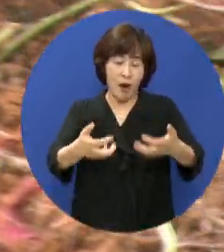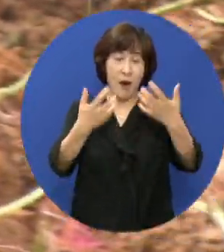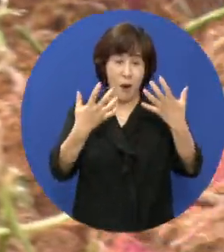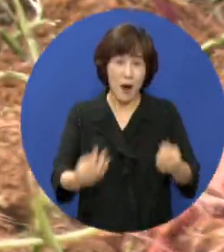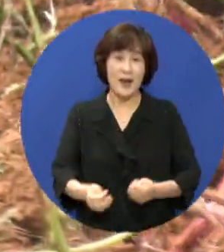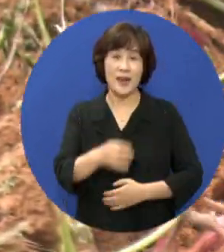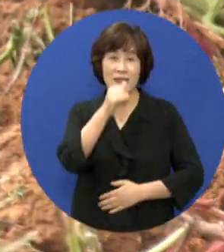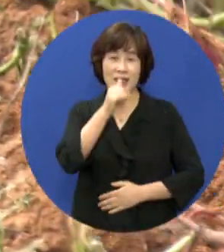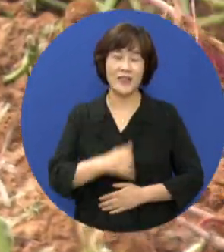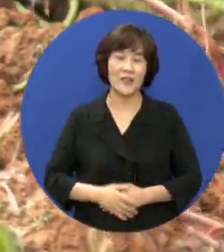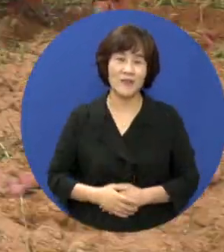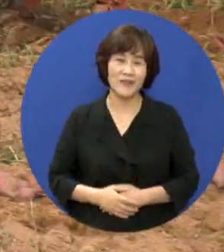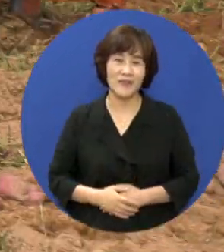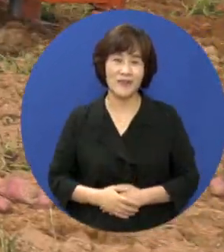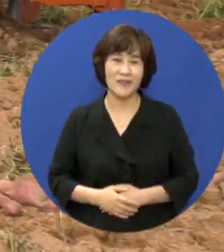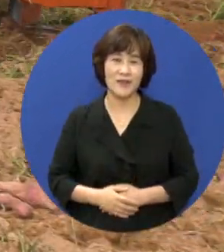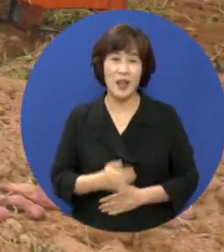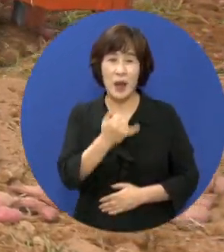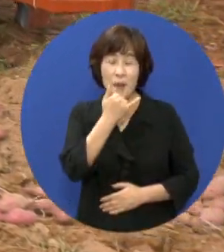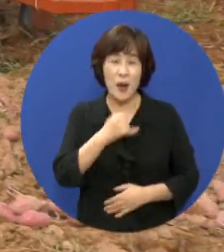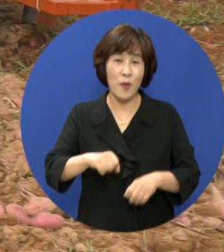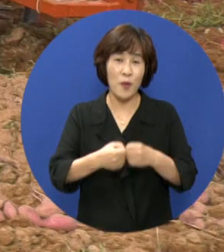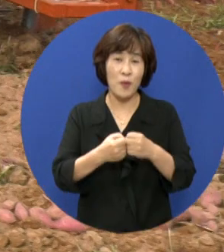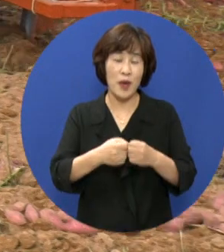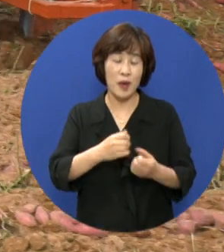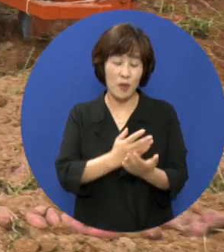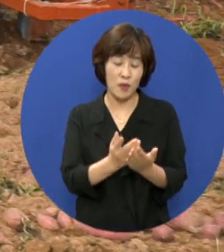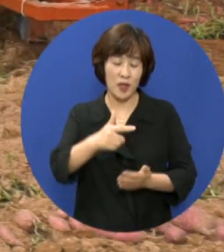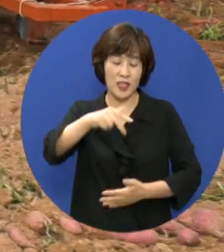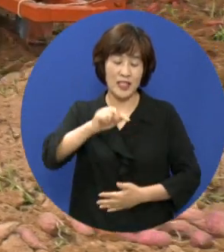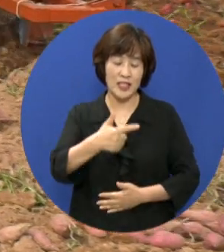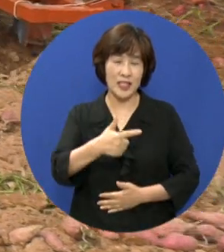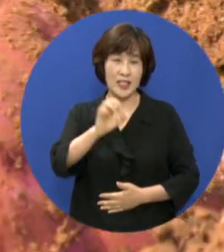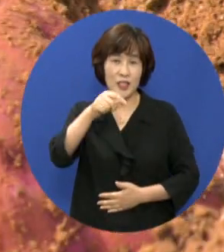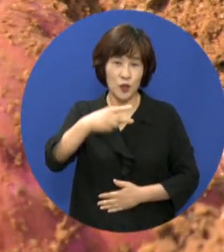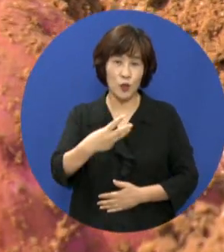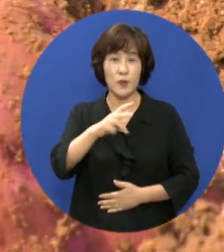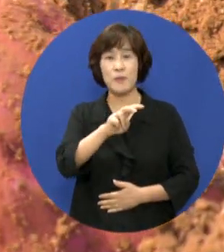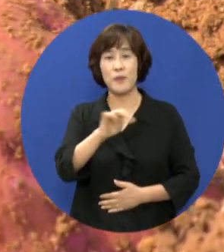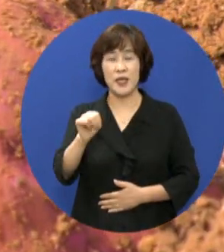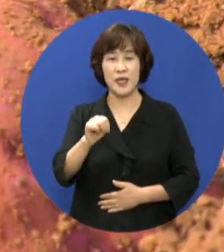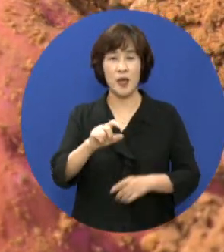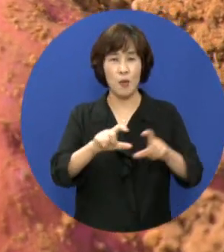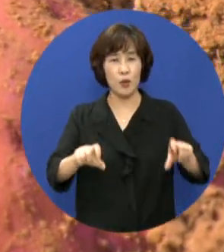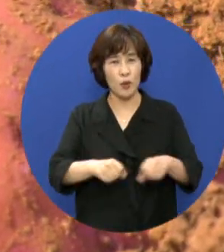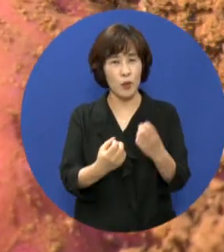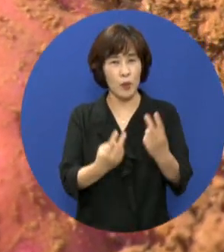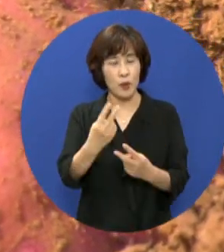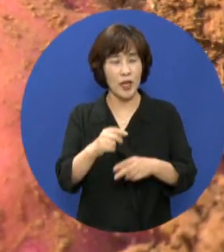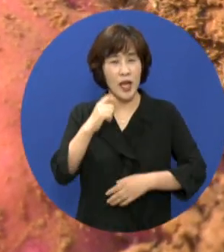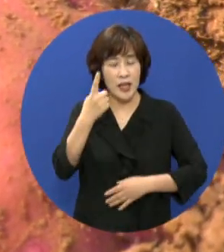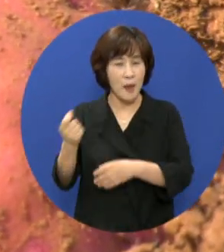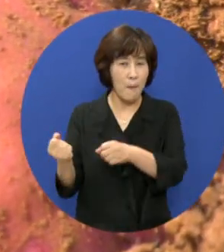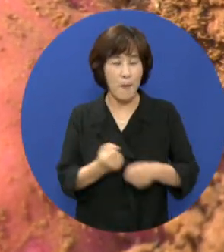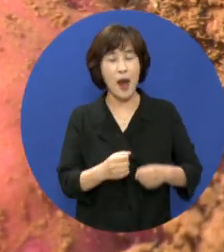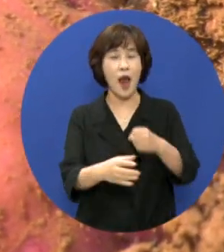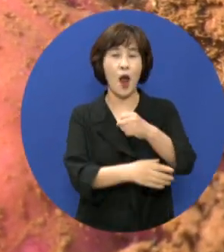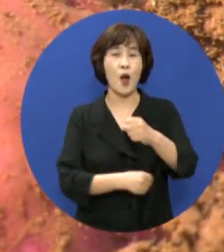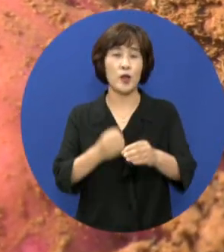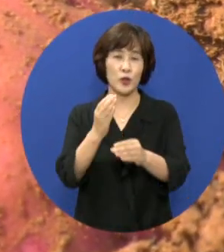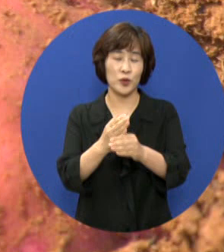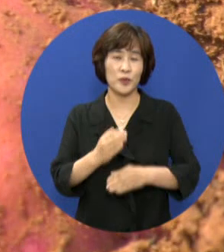줄줄이 쏟아져 나옵니다 밤고구마 인진 율 및 품종으로 일반 고구마 보다 한 달가량 일찍 수확하고